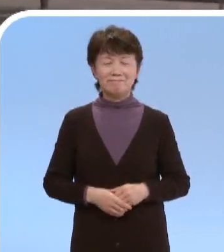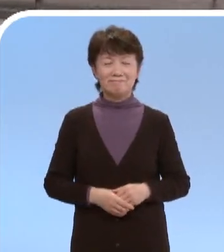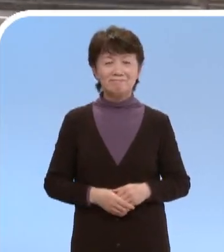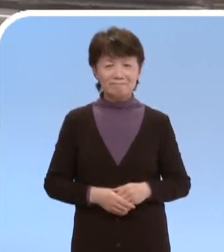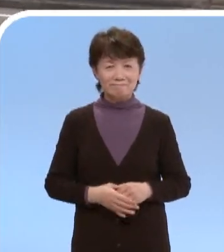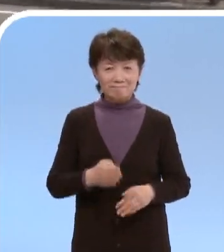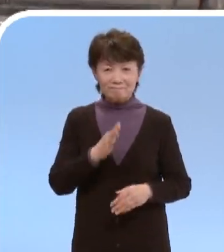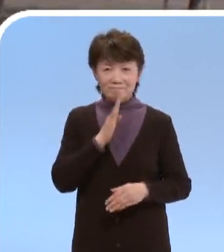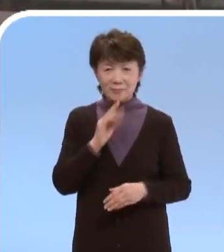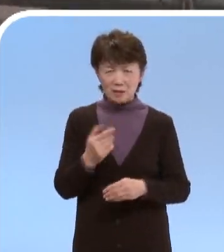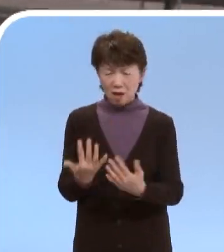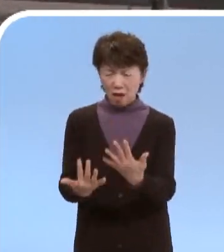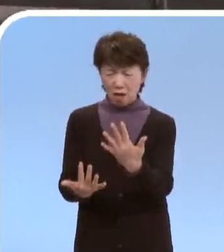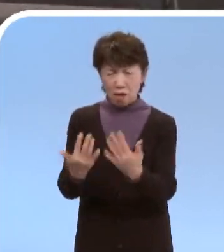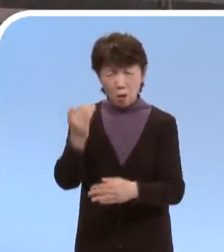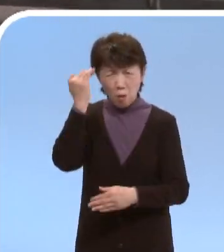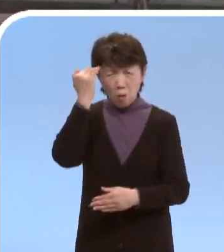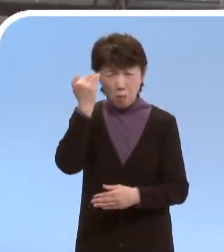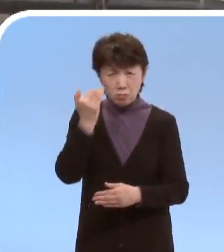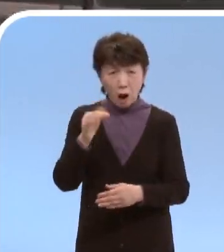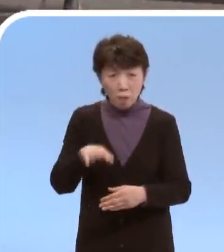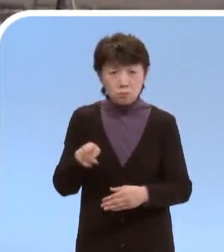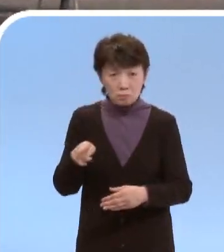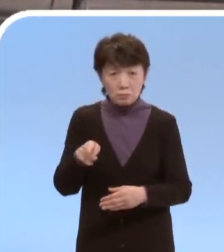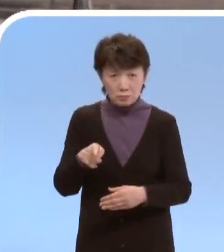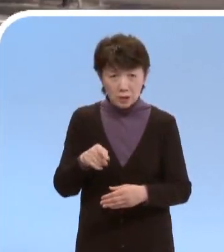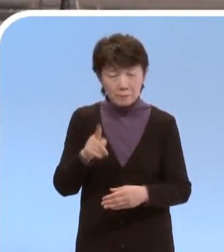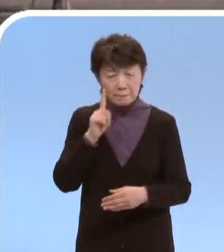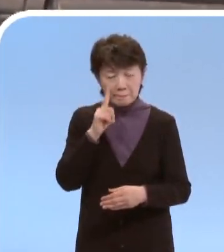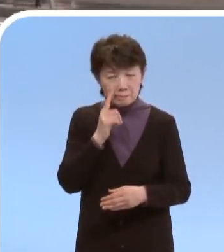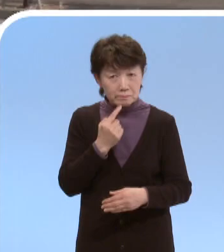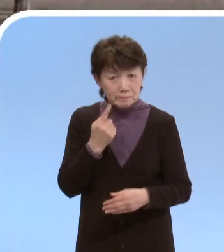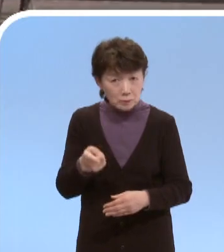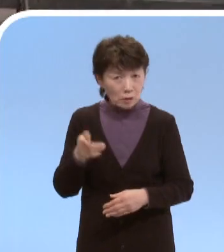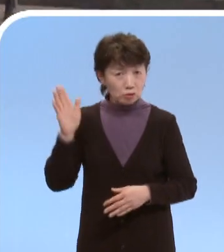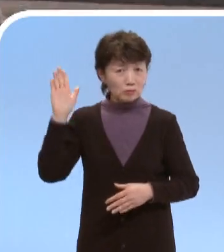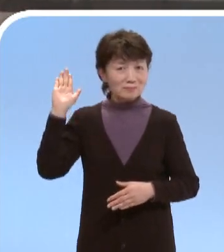実際に雑草に困っているという現場を見てみることに。